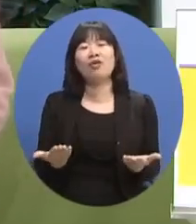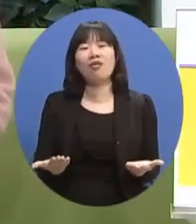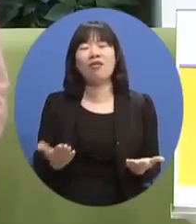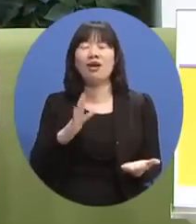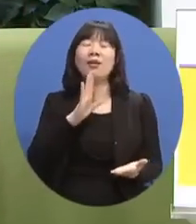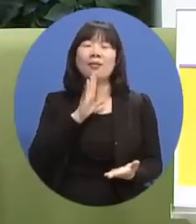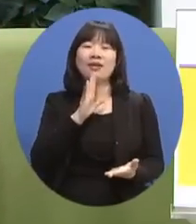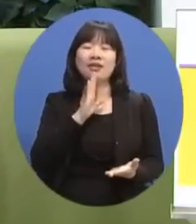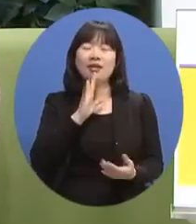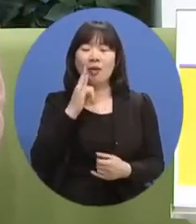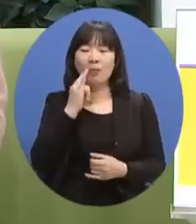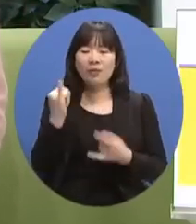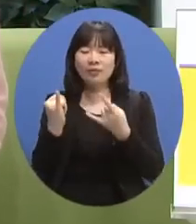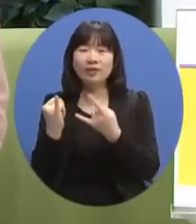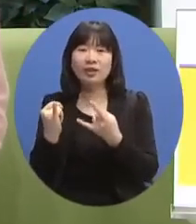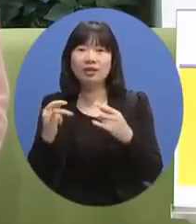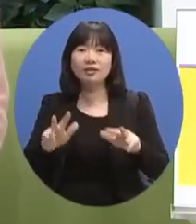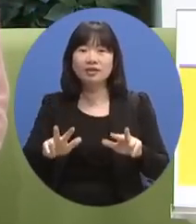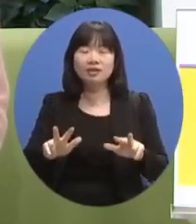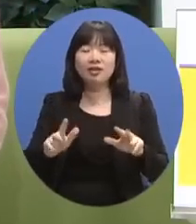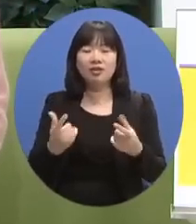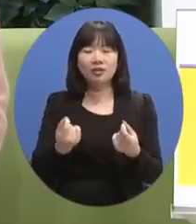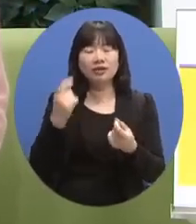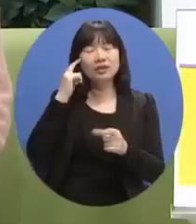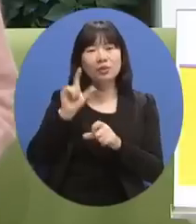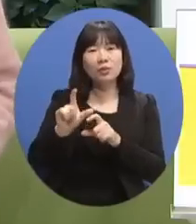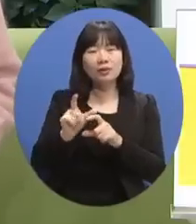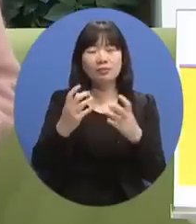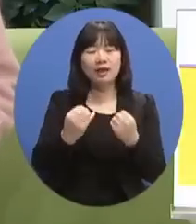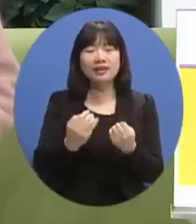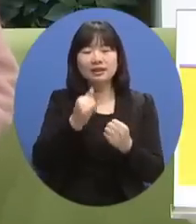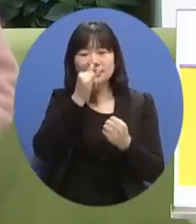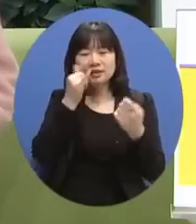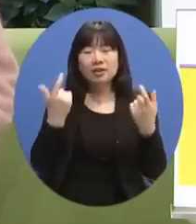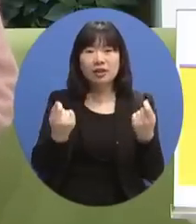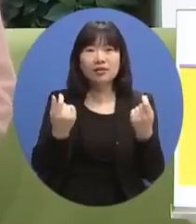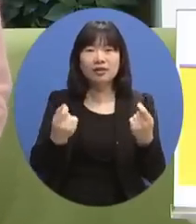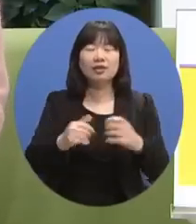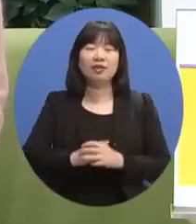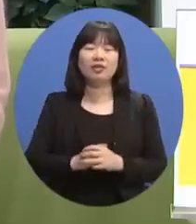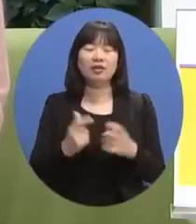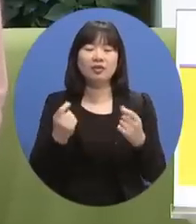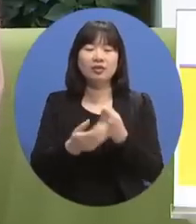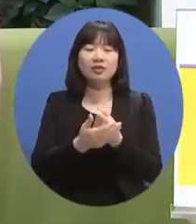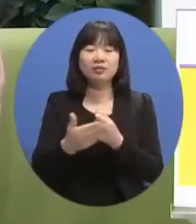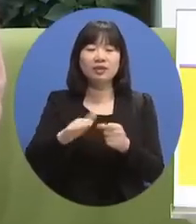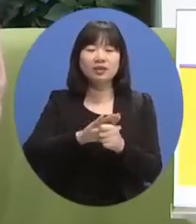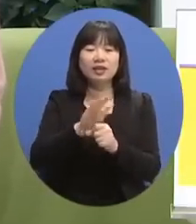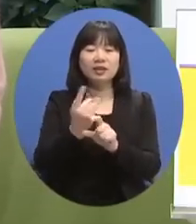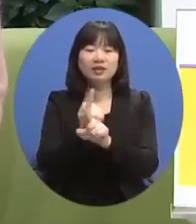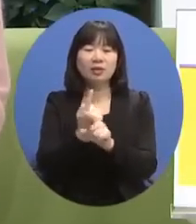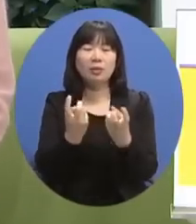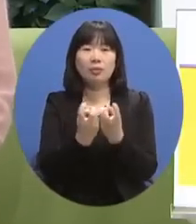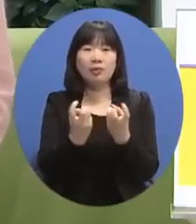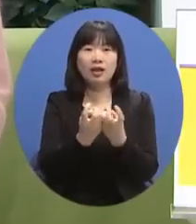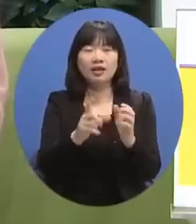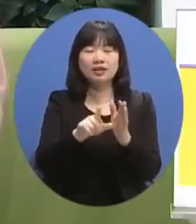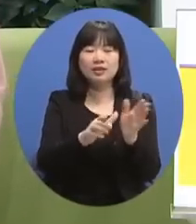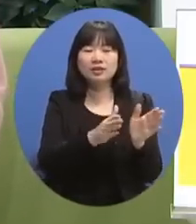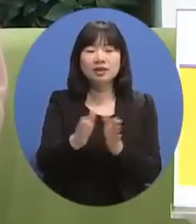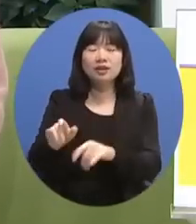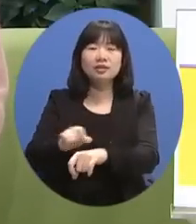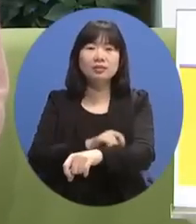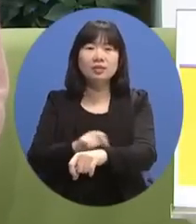맞아요. 어머님들께서도 예, 이런 고민 참 많이들 하고 계실 것 같은데요. 네. 아, 그래서 사랑의 처방전에서